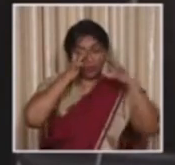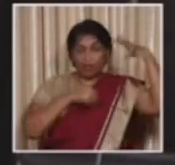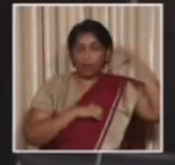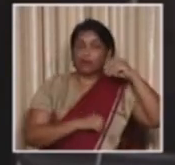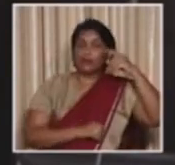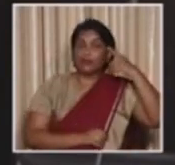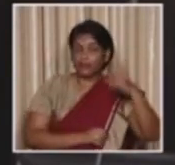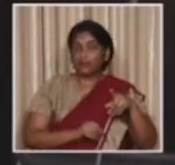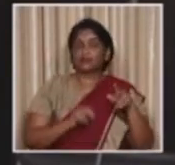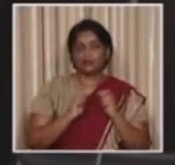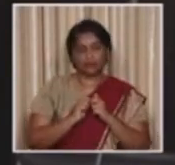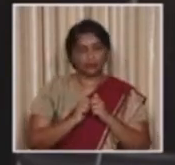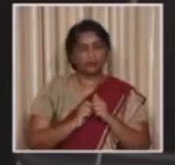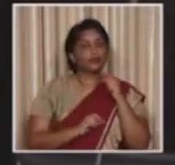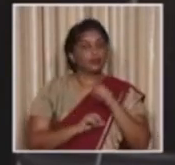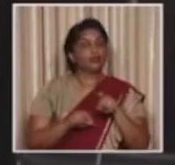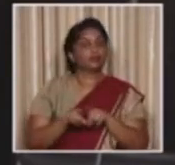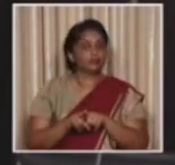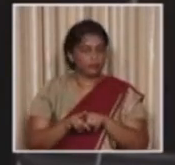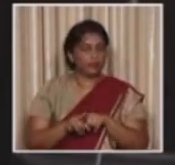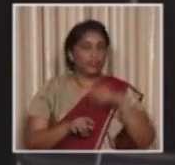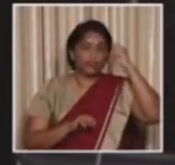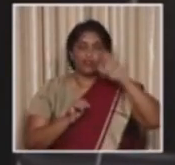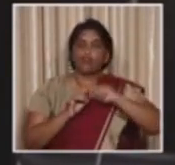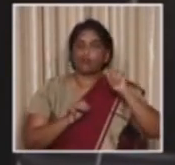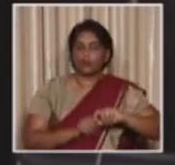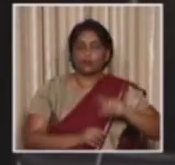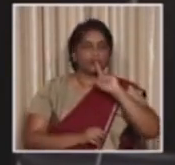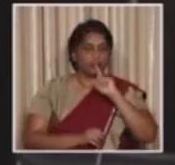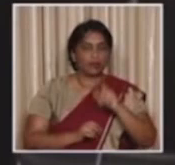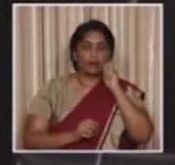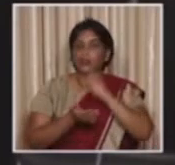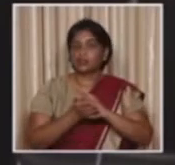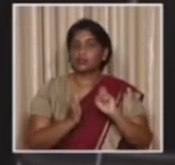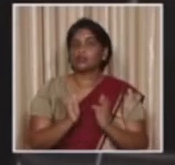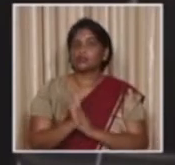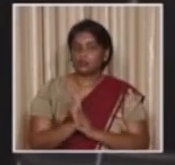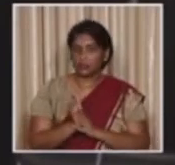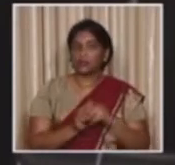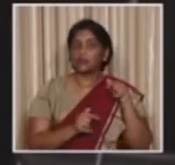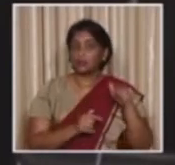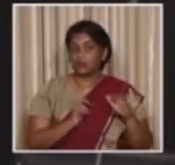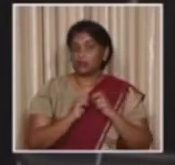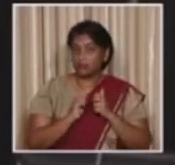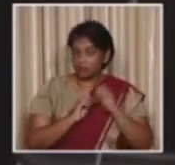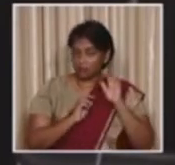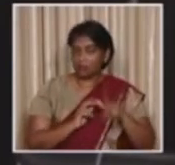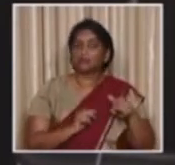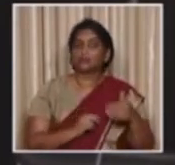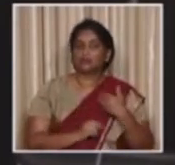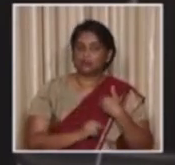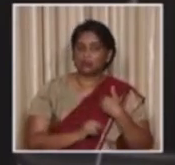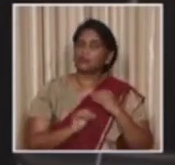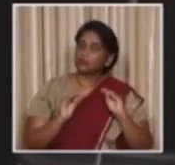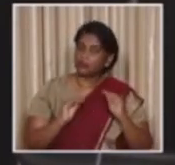නිසා ඇතිවෙච්ච තත්ත්වයන් එක්ක ඒ නිසා තමයි විදුලි බල මණ්ඩලයේ ඉල්ලීමක් කළ තියෙන මහජන උපකිතා කොමිසමෙන් මේ තත්ත්වයේ උඩ අපිට